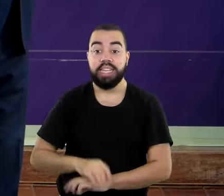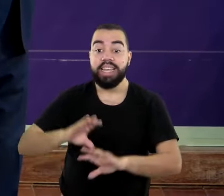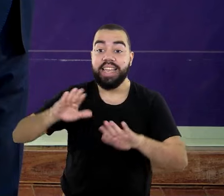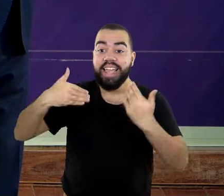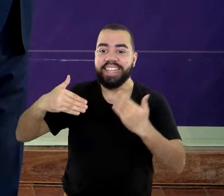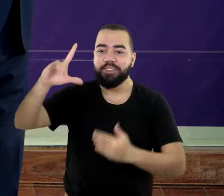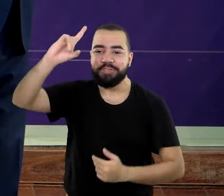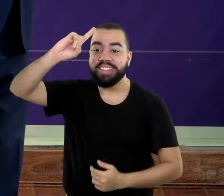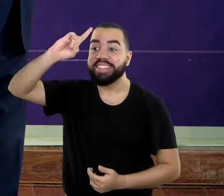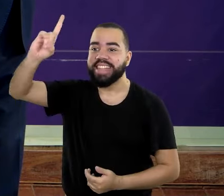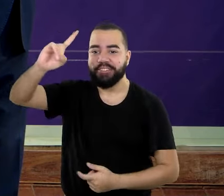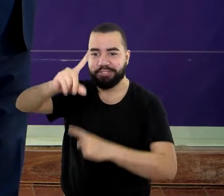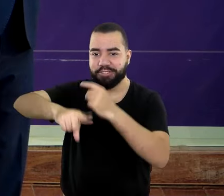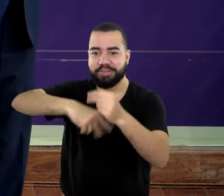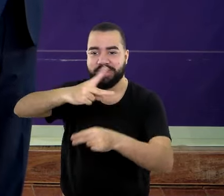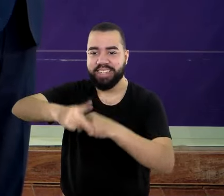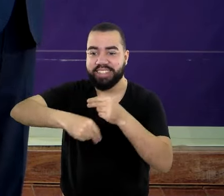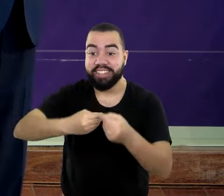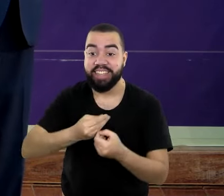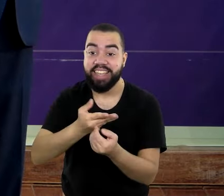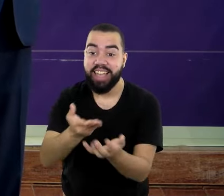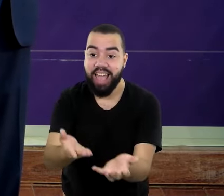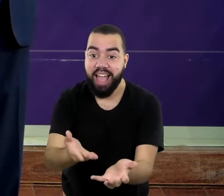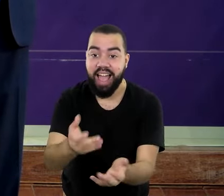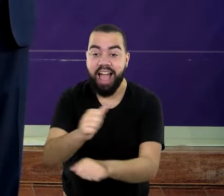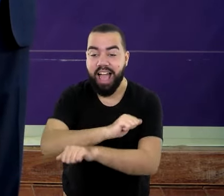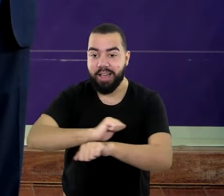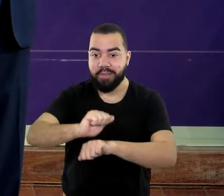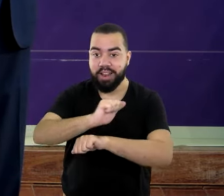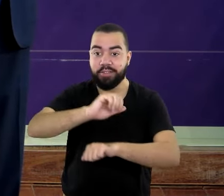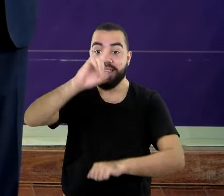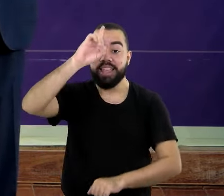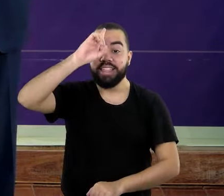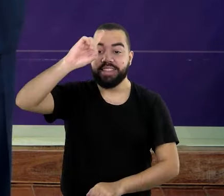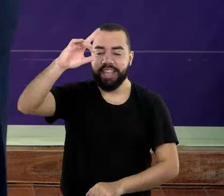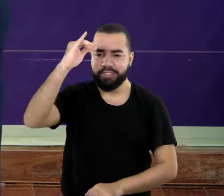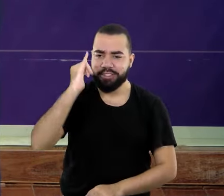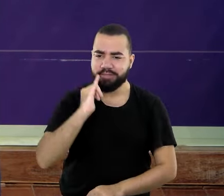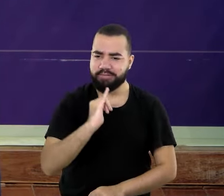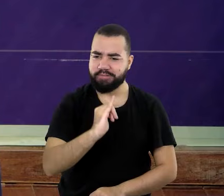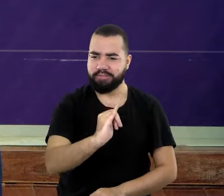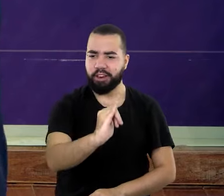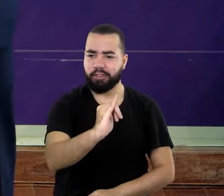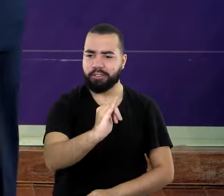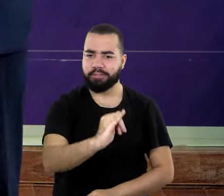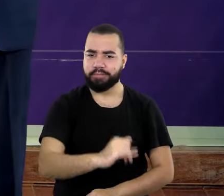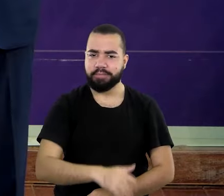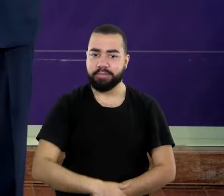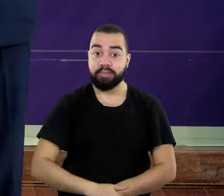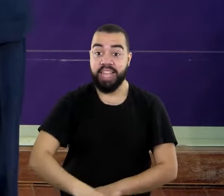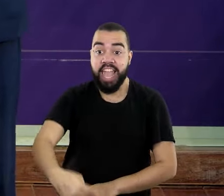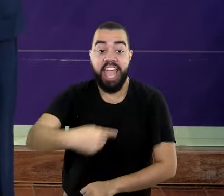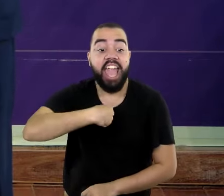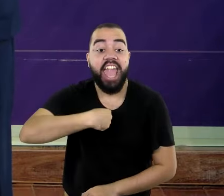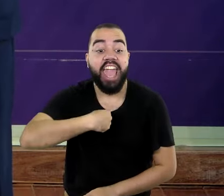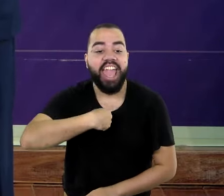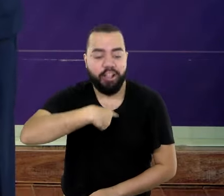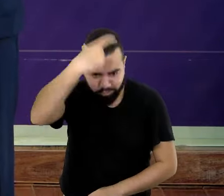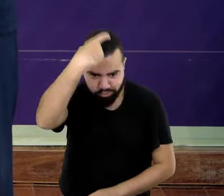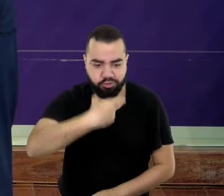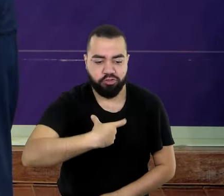dá presente para Abraão. 말씀하셨습니다. E Deus falou: 내가 너의 선물이다. Eu sou seu